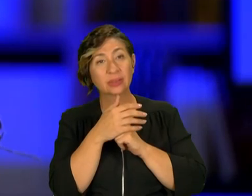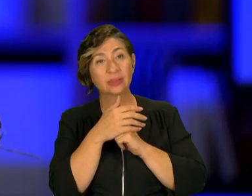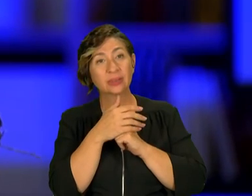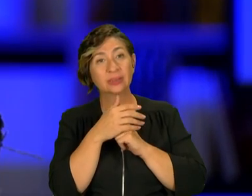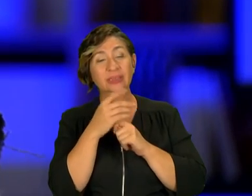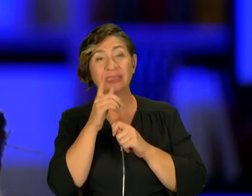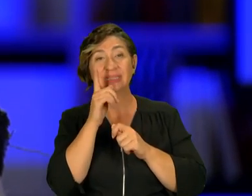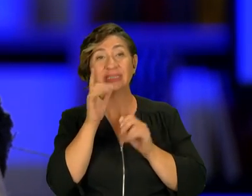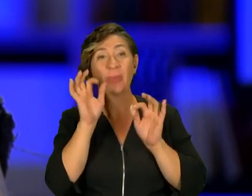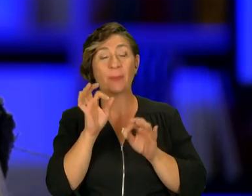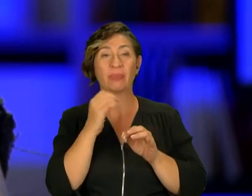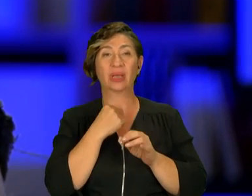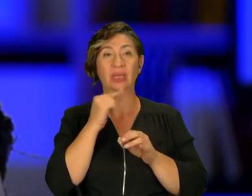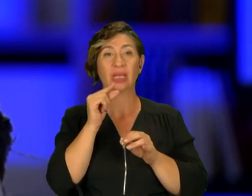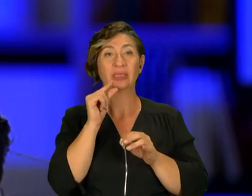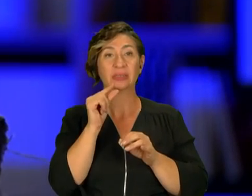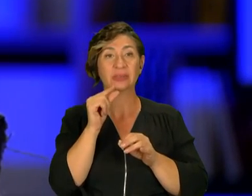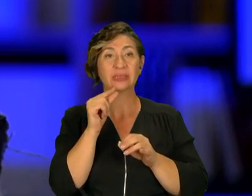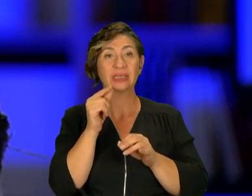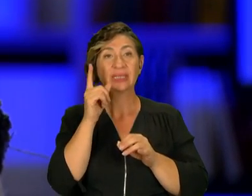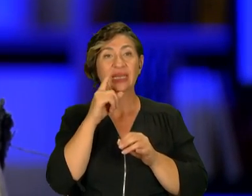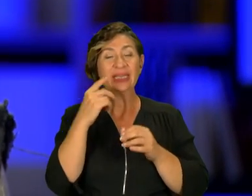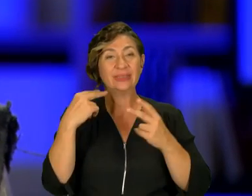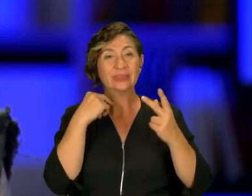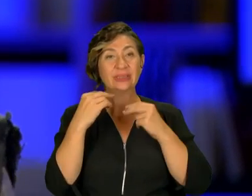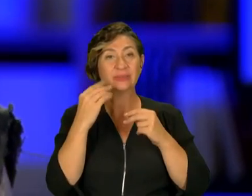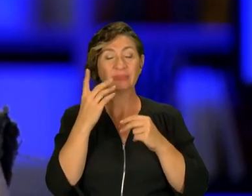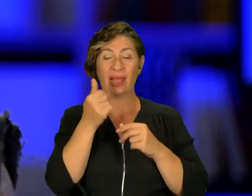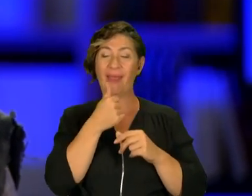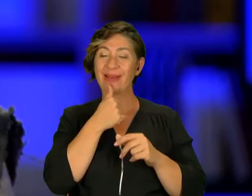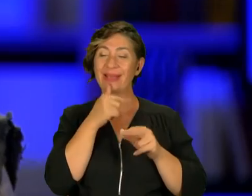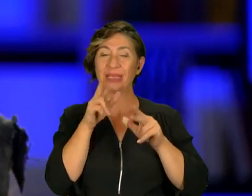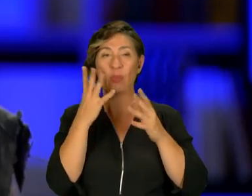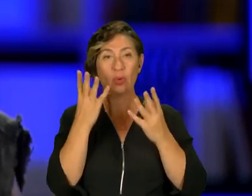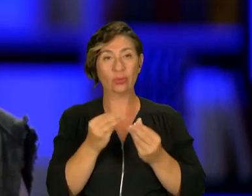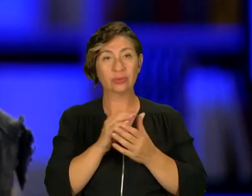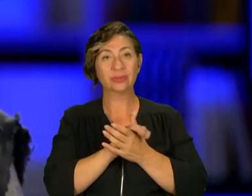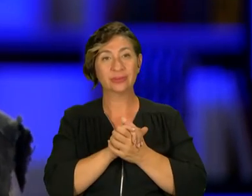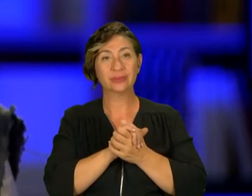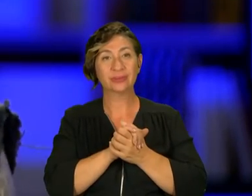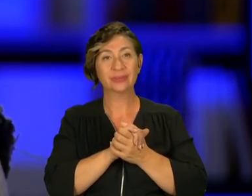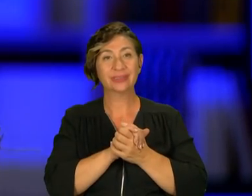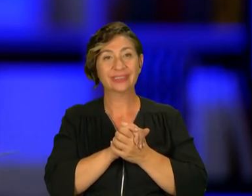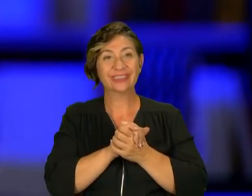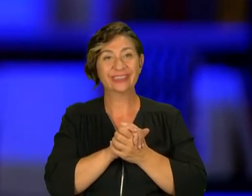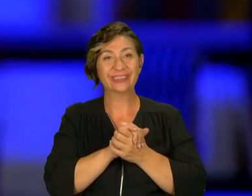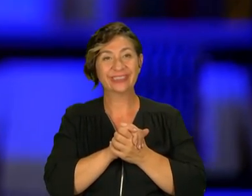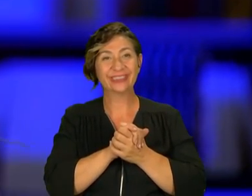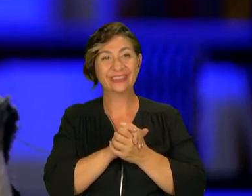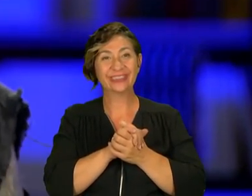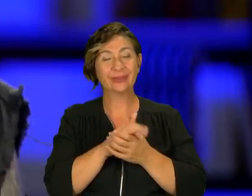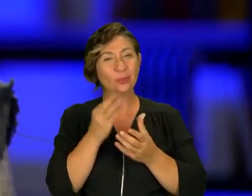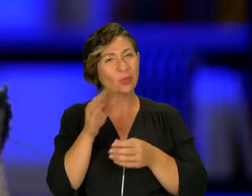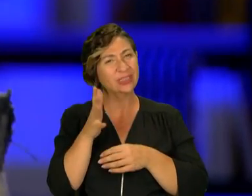Sesim aslında her zaman kalındı benim. Ama kullandığım testosteronlarla da biraz daha kalınlaştı doğal olarak.